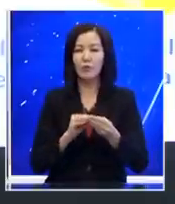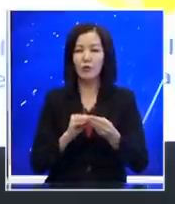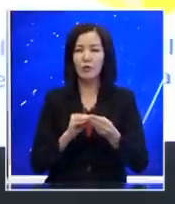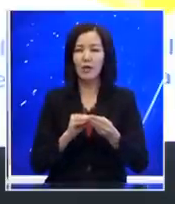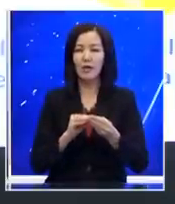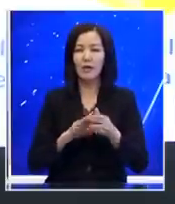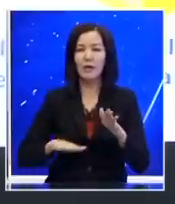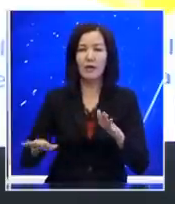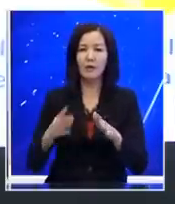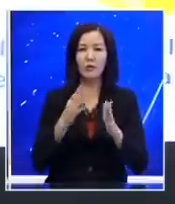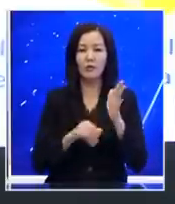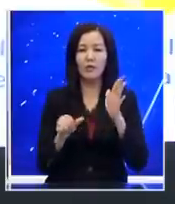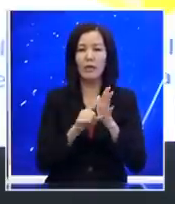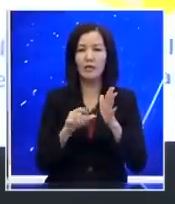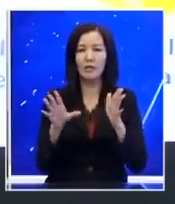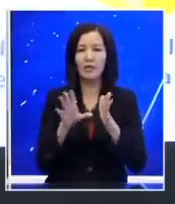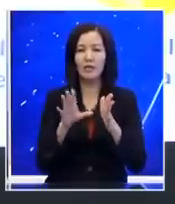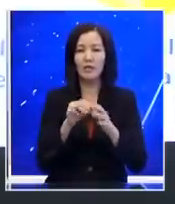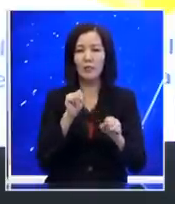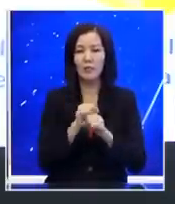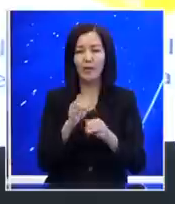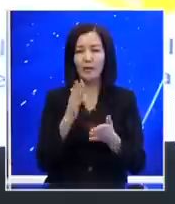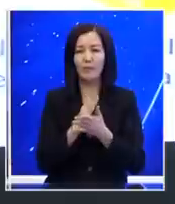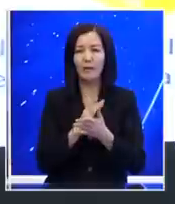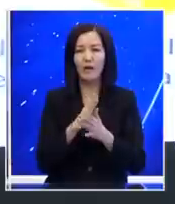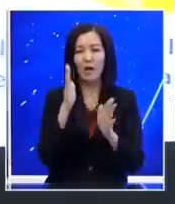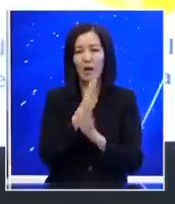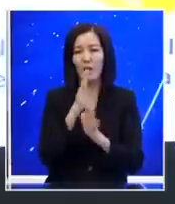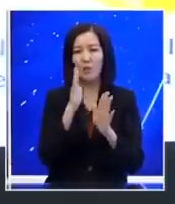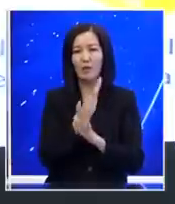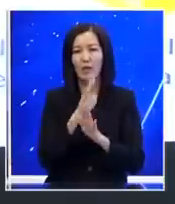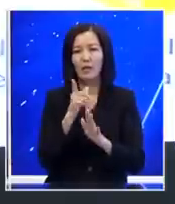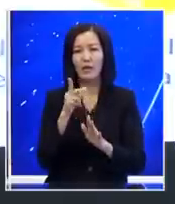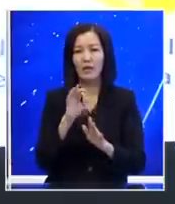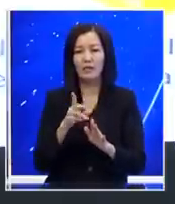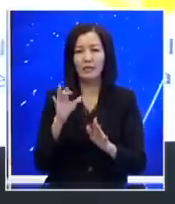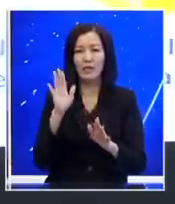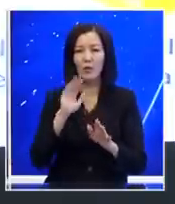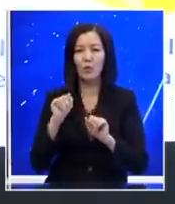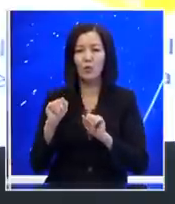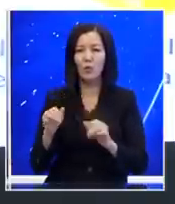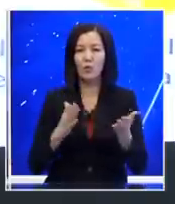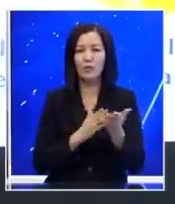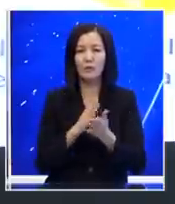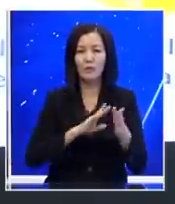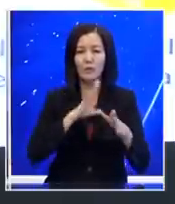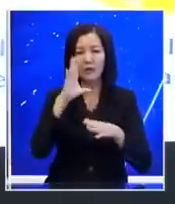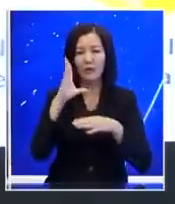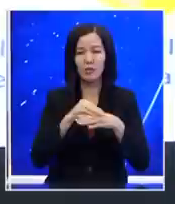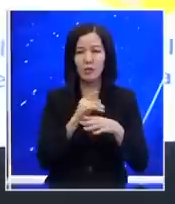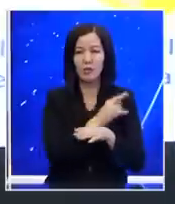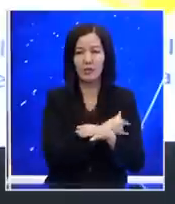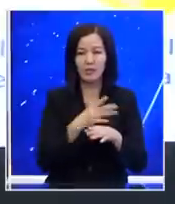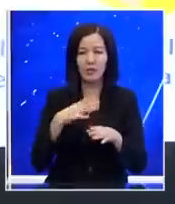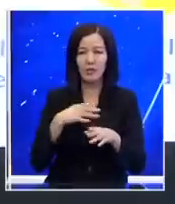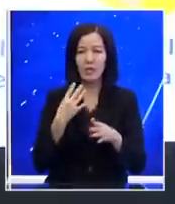облысының аумағында 96 гидрологиялық бекет бар. Онда Қазгидромет және қасселден қорғау қызметкерлері тәулік бойы кезекшілік етеді.